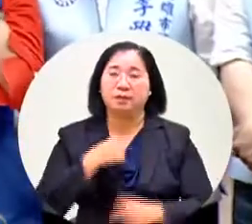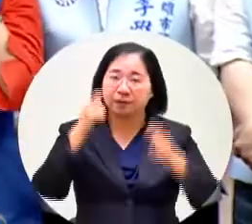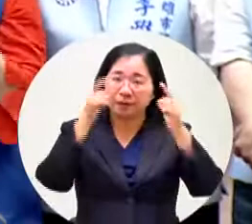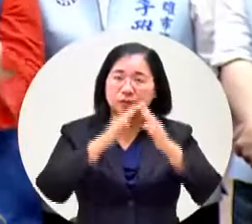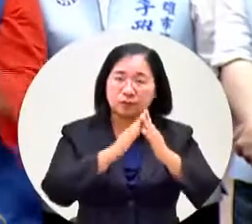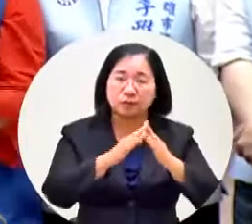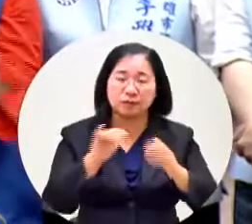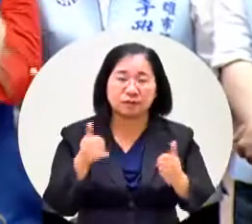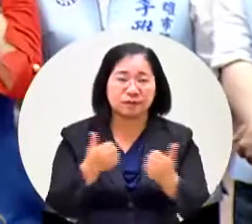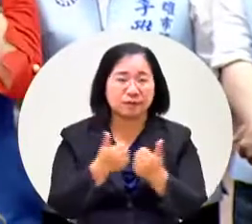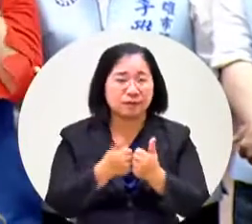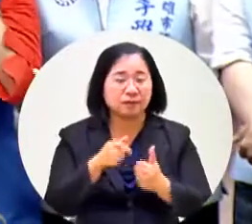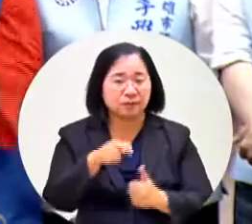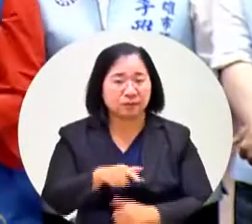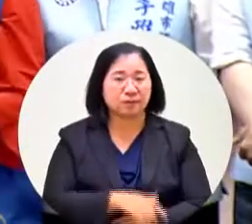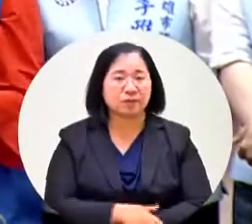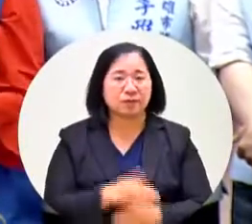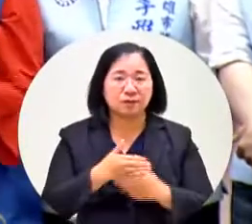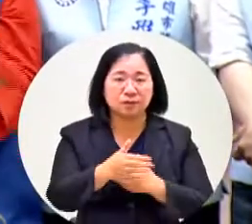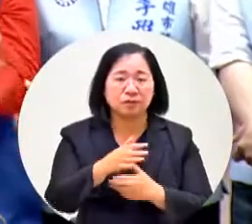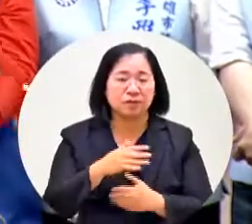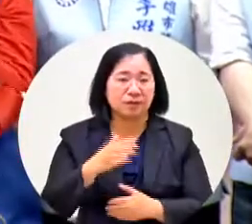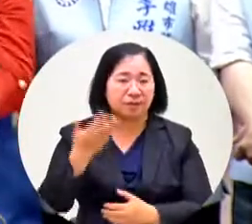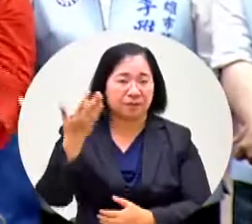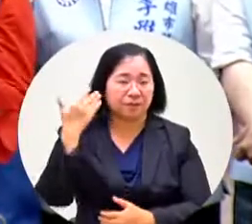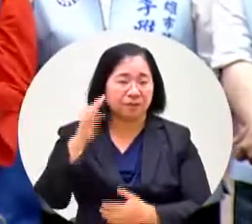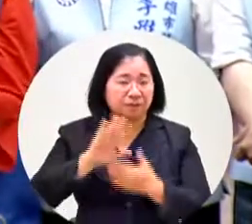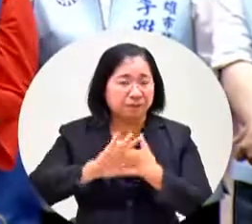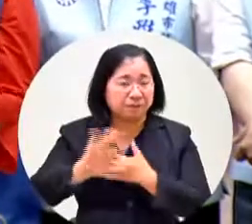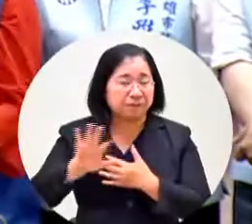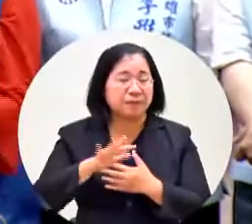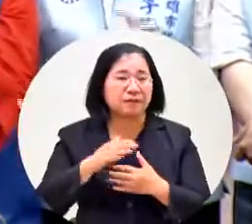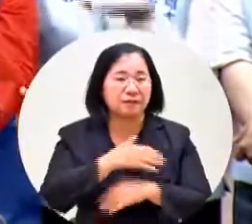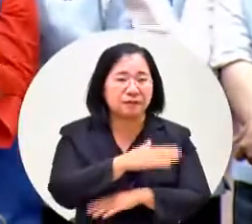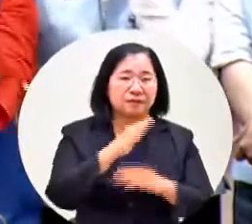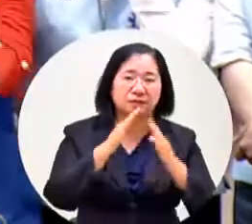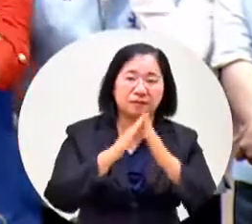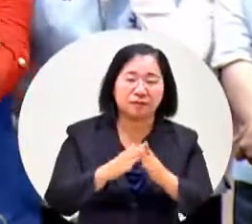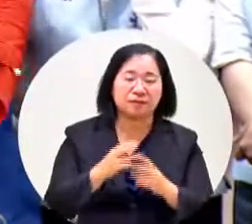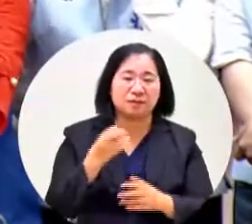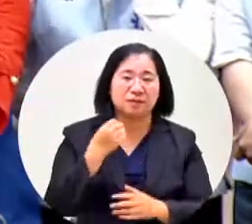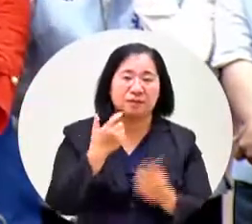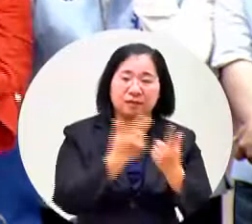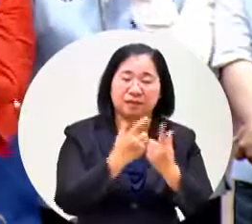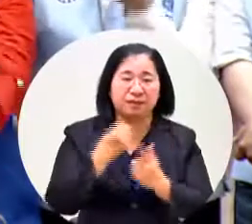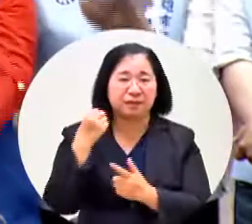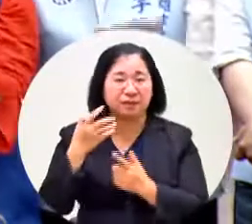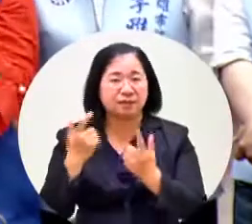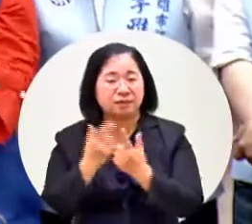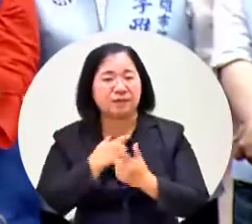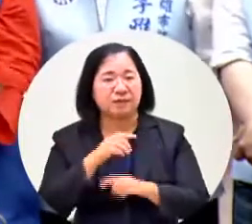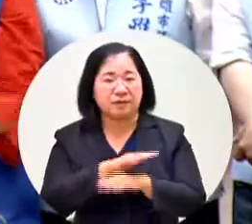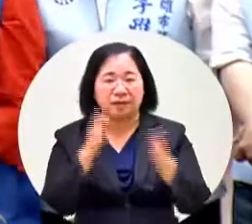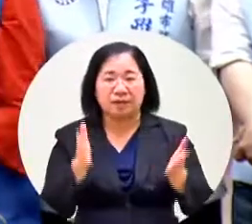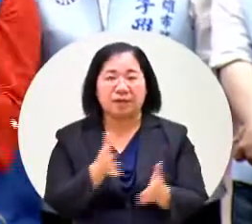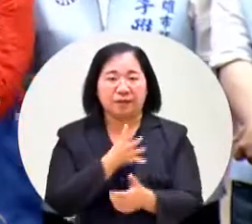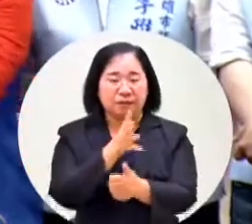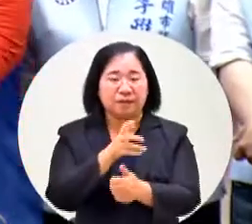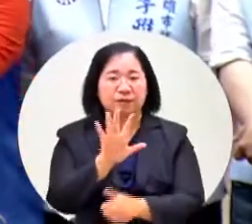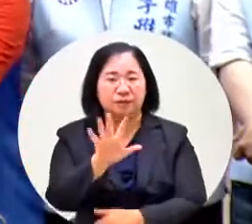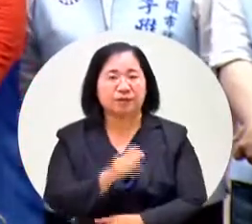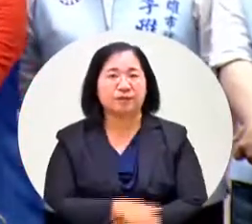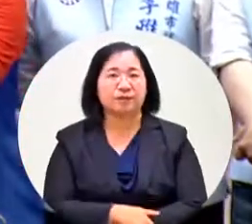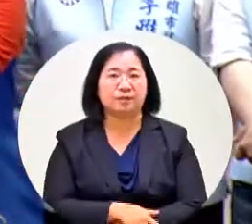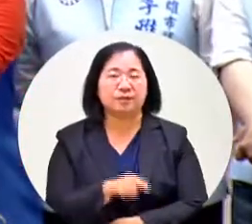也就是说，我们高雄市议会的议事程序是跟别的县市不一样，跟台北、新北是不一样，因为台北他们是有备询